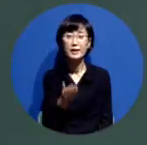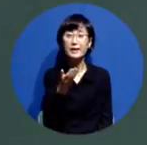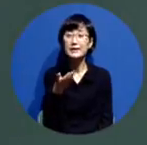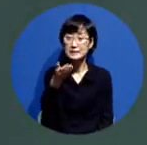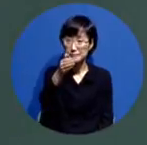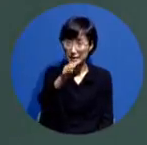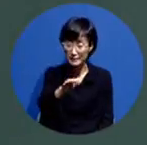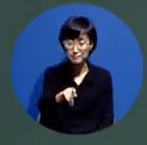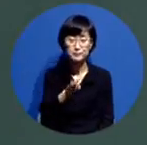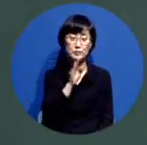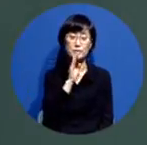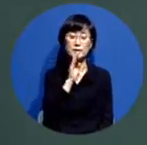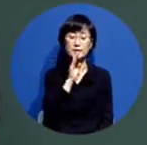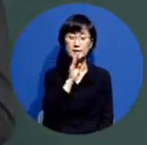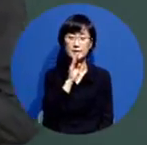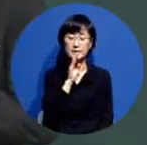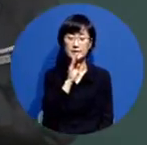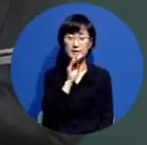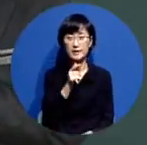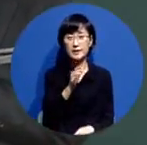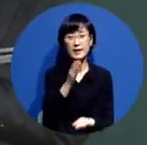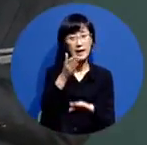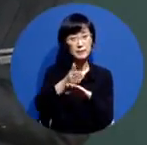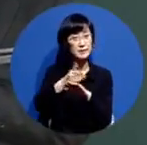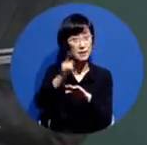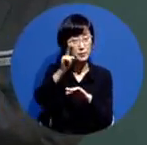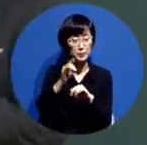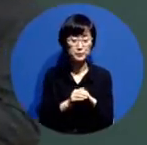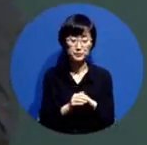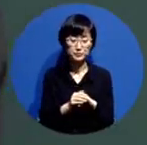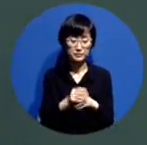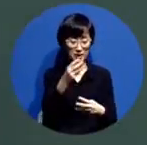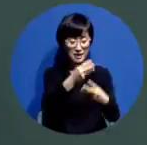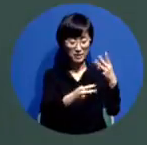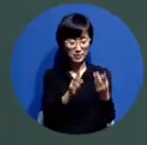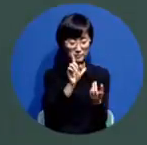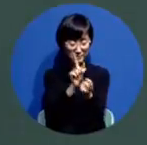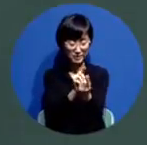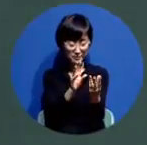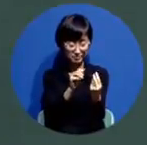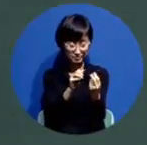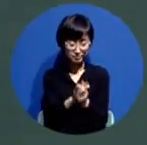이런 렘넌트가 있습니다. 但是很感谢的，我们还有这样的 remnant. 아, 목사님 저는